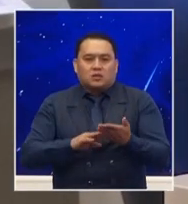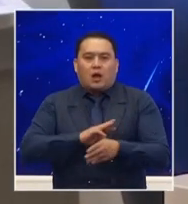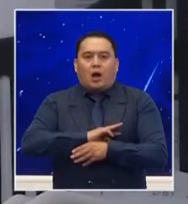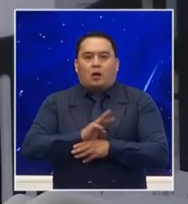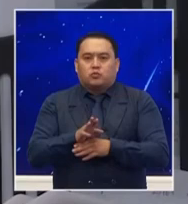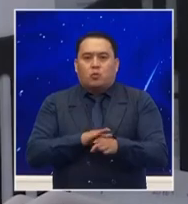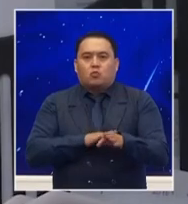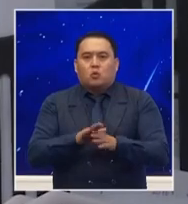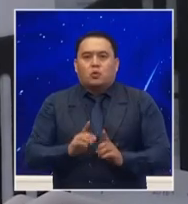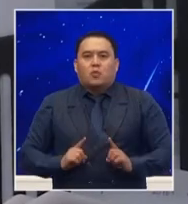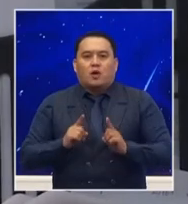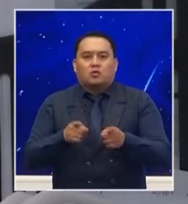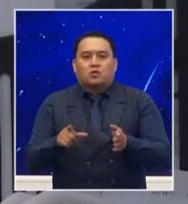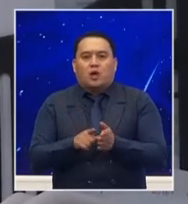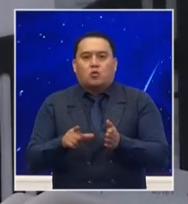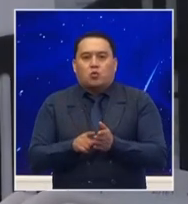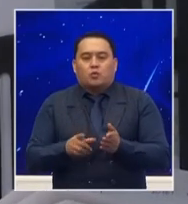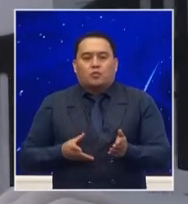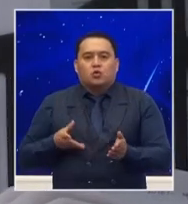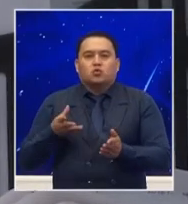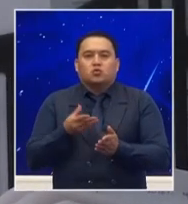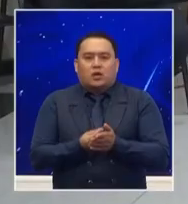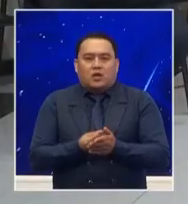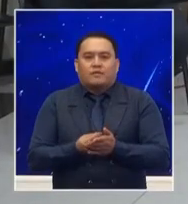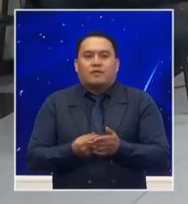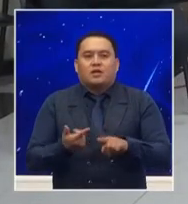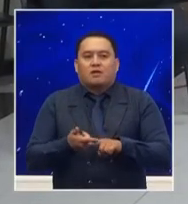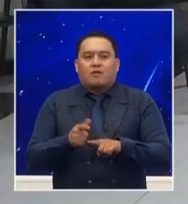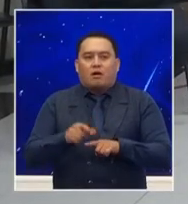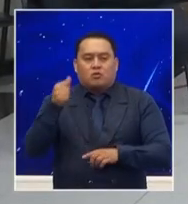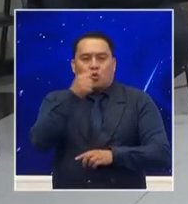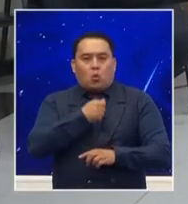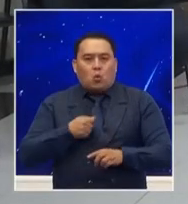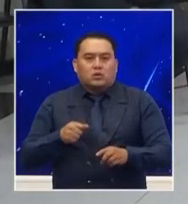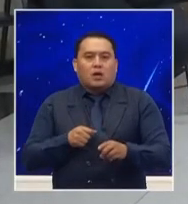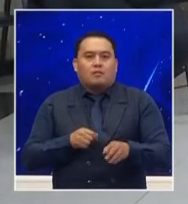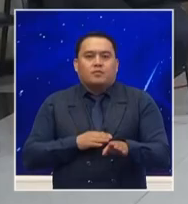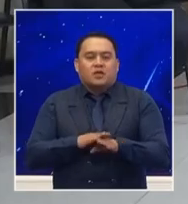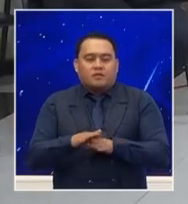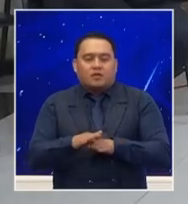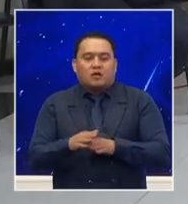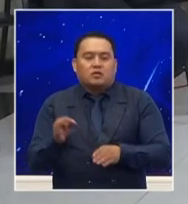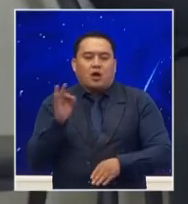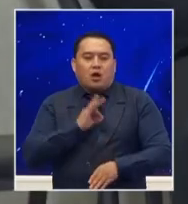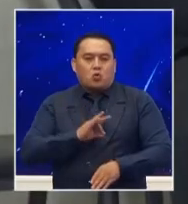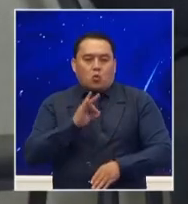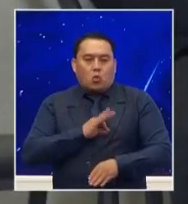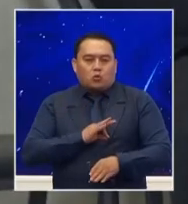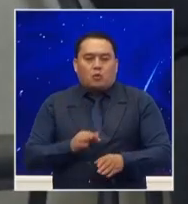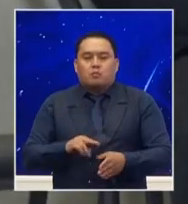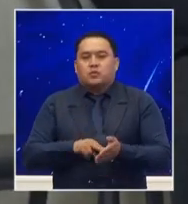обеспечивать полноту поступлений налогов в бюджет. Так, за 11 месяцев этого года департаментом перевыполнен план по доходам в госбюджет на